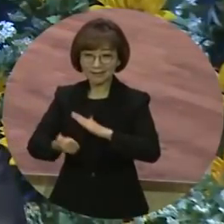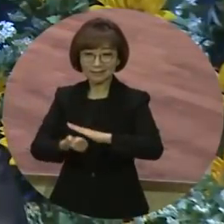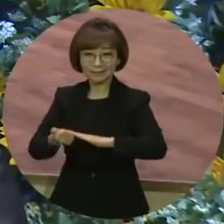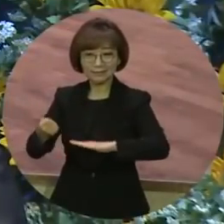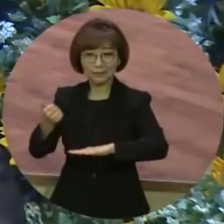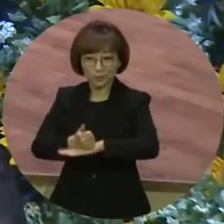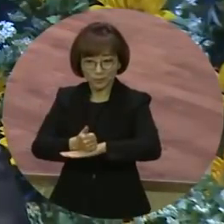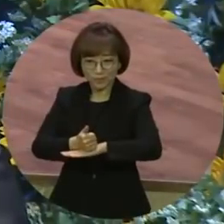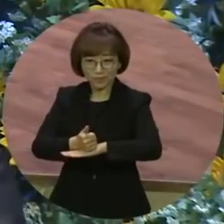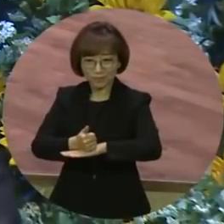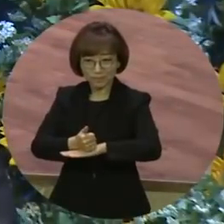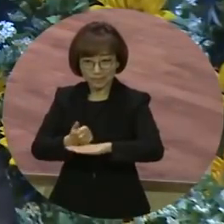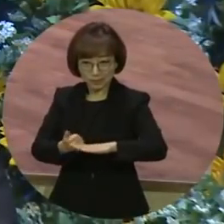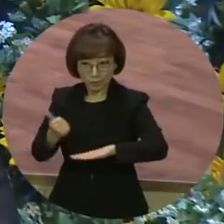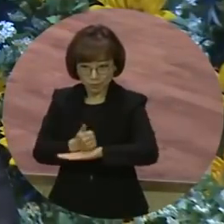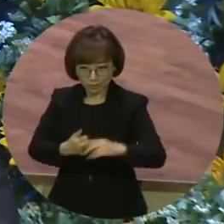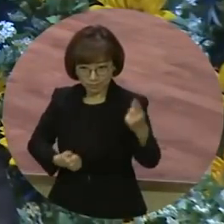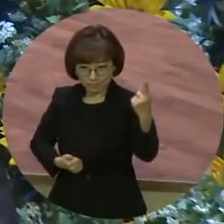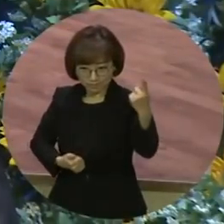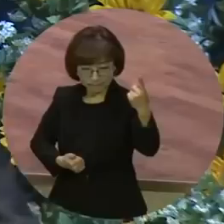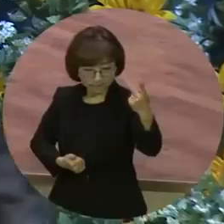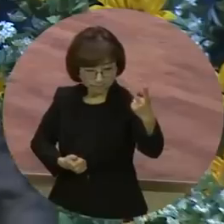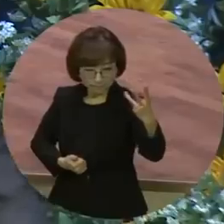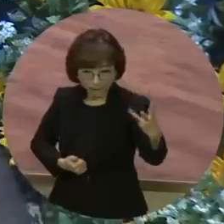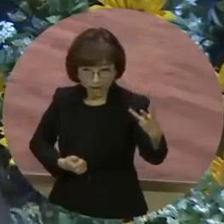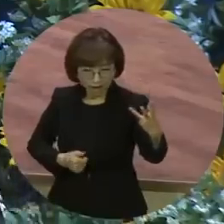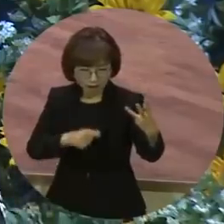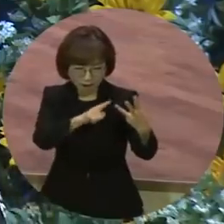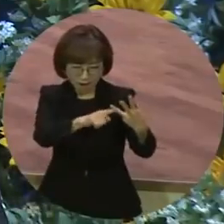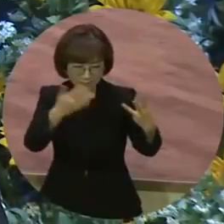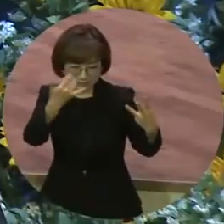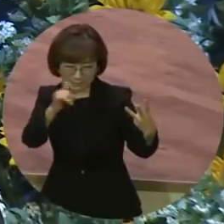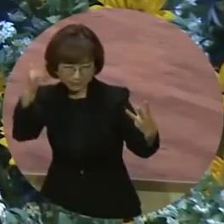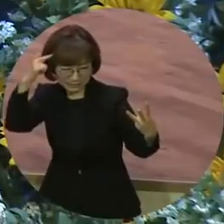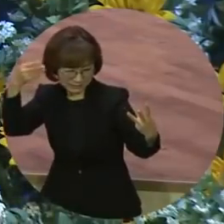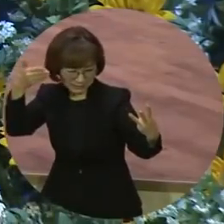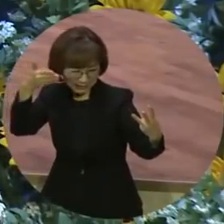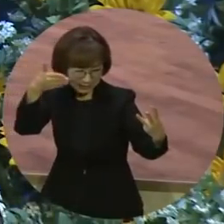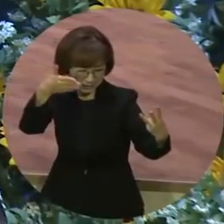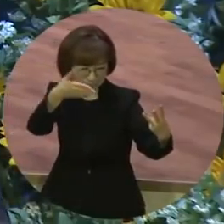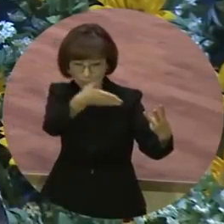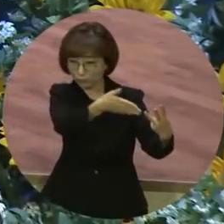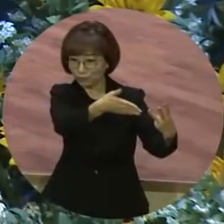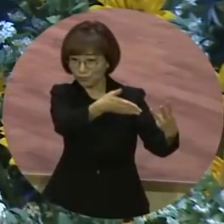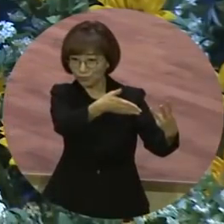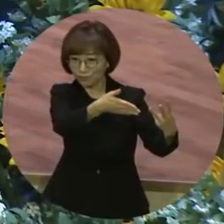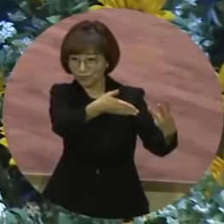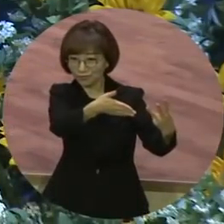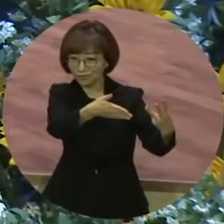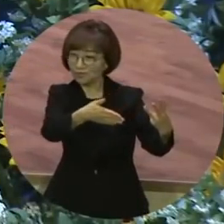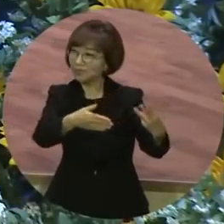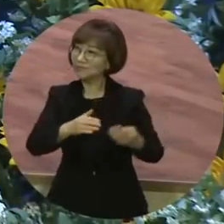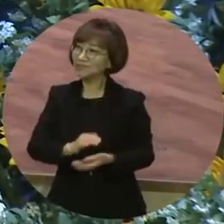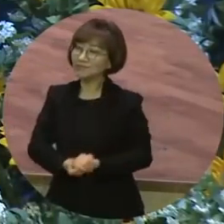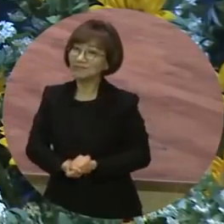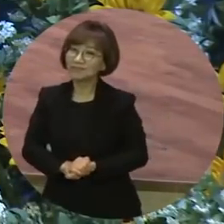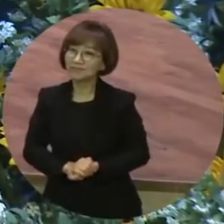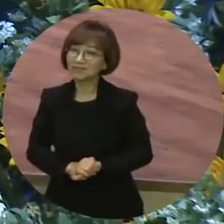중심. 이게 종교예요. 여기에 온 생각과 마음이 다 뺏겨 있어요. 자,